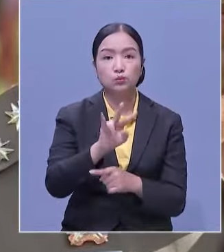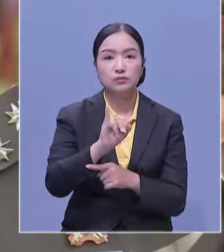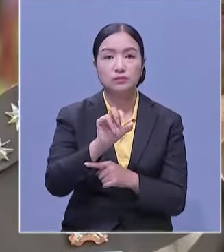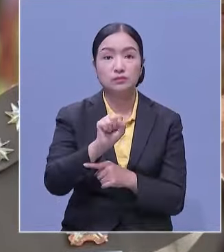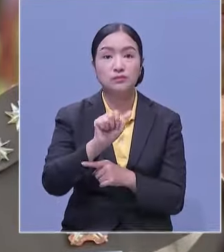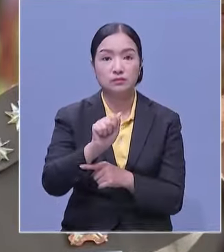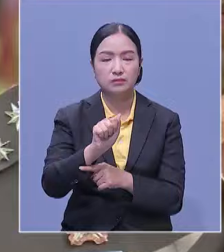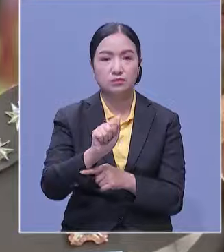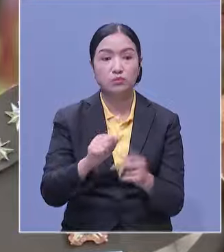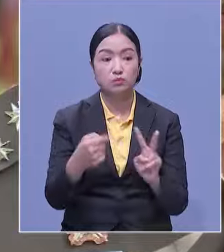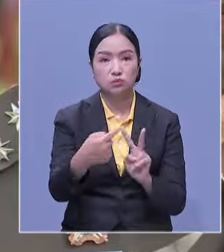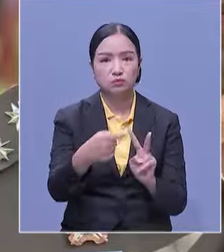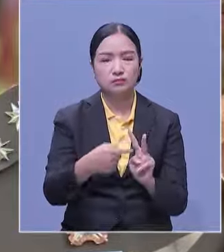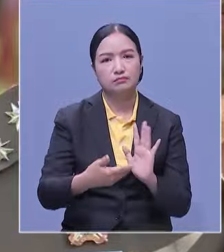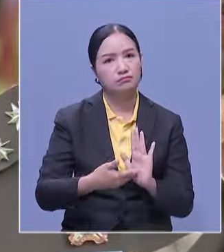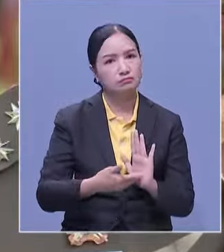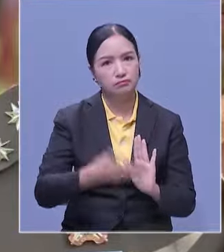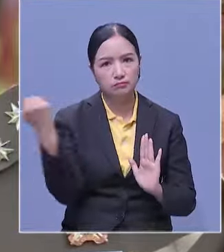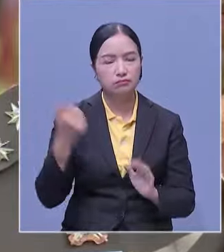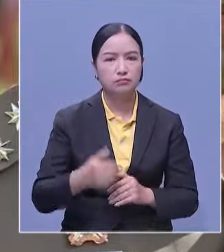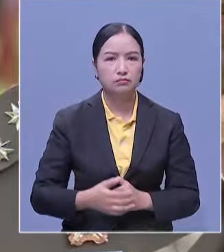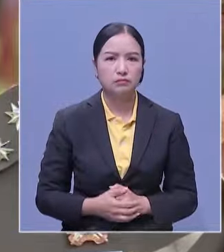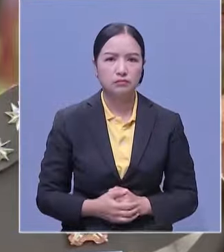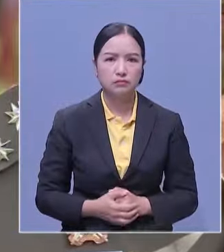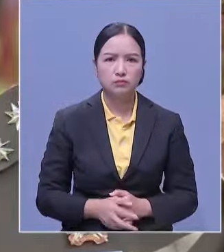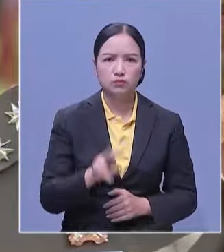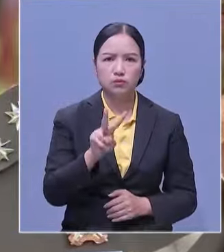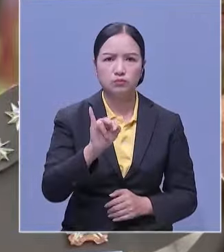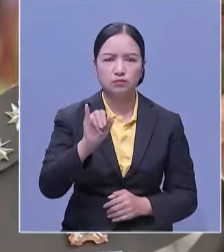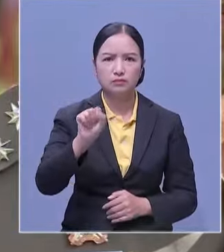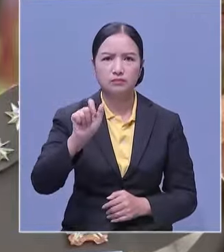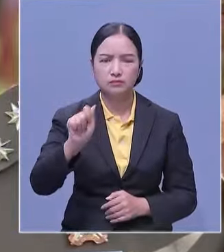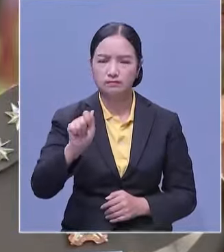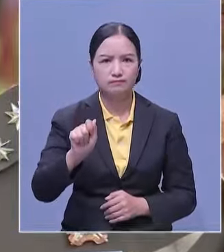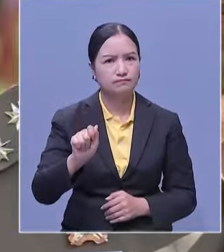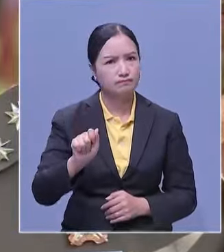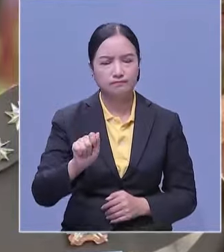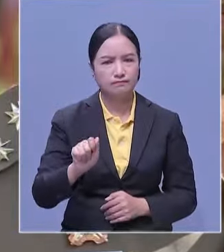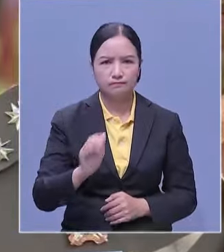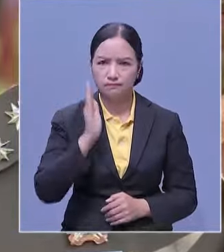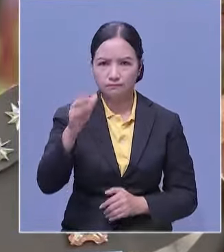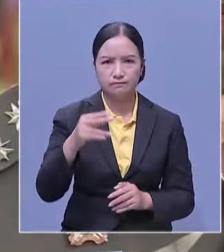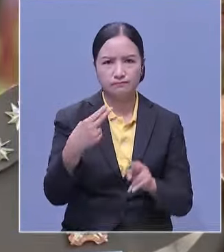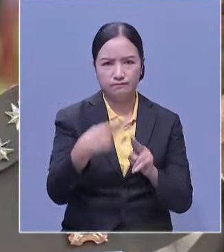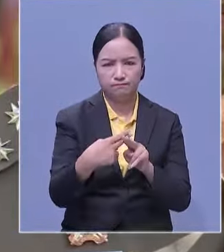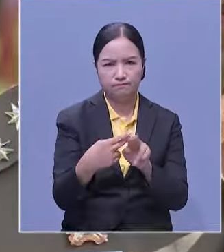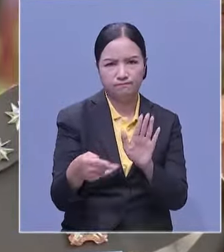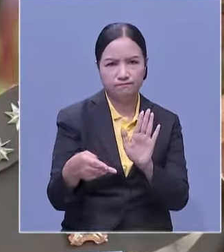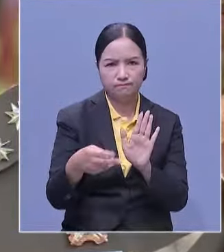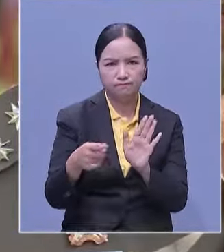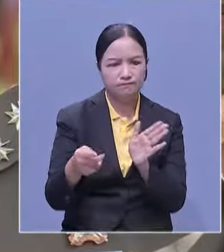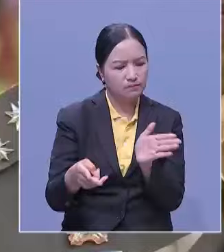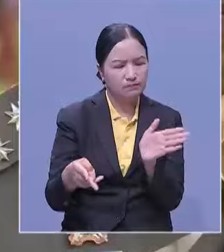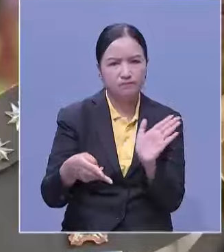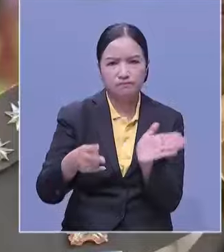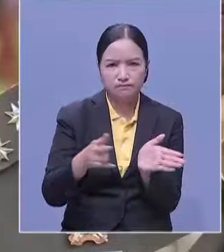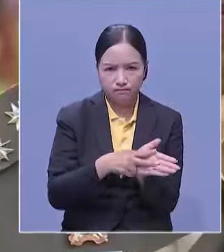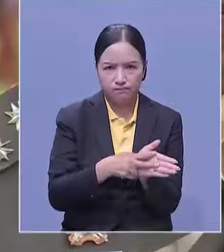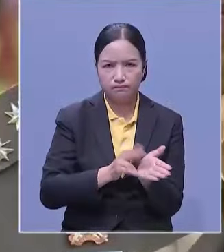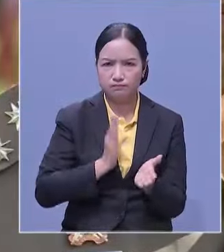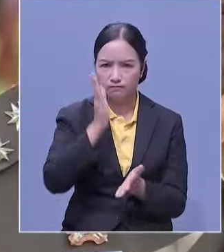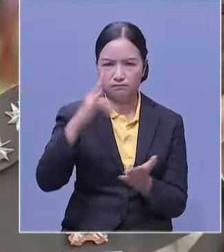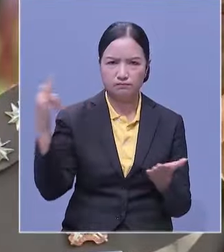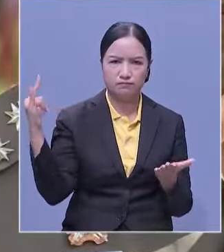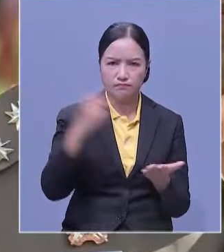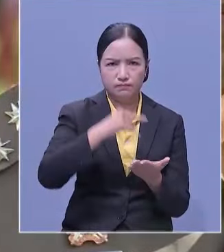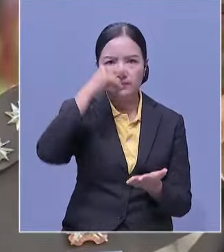2คนนี้คือการดำเนินคดีเนี่ยต้องเฉียบขาดและหลังจากนี้ Blacklistแล้วนะคะห้ามเข้าประเทศเด็ดขาดคือล่าสุดท่านก็โพสต์ใน